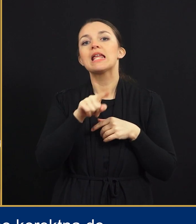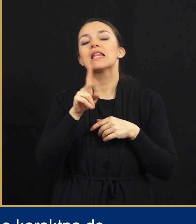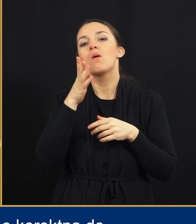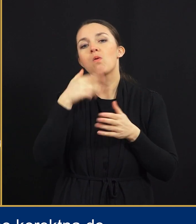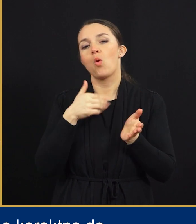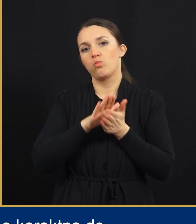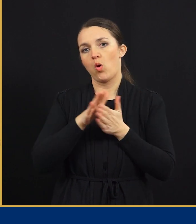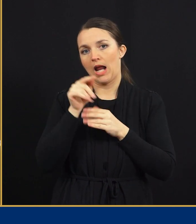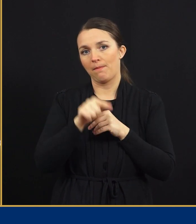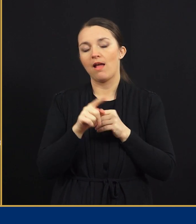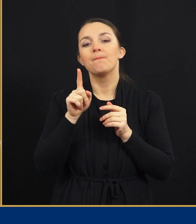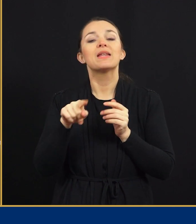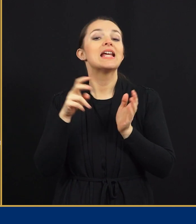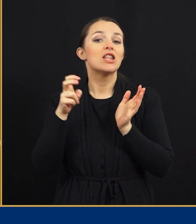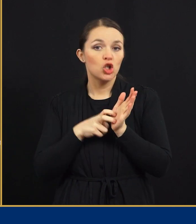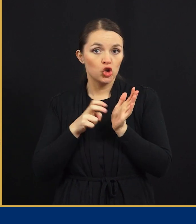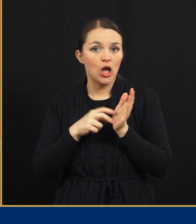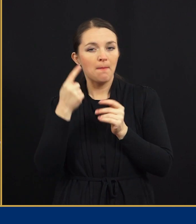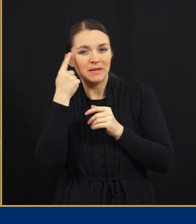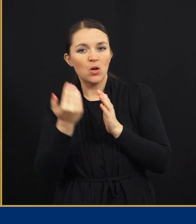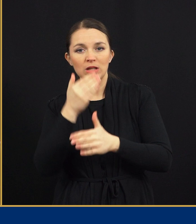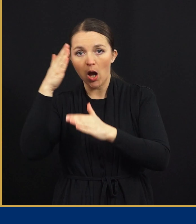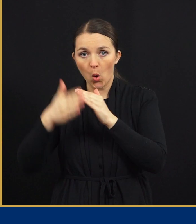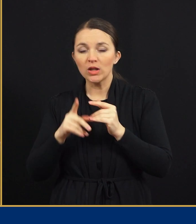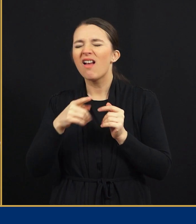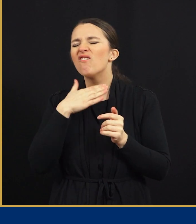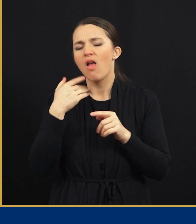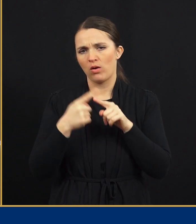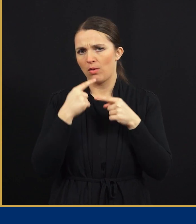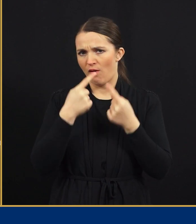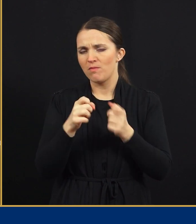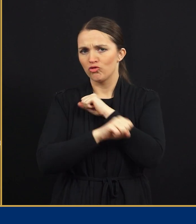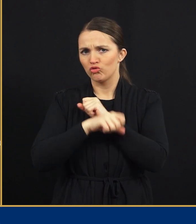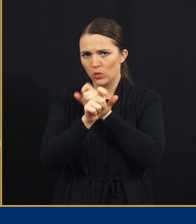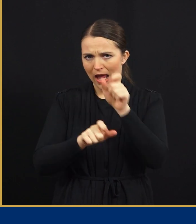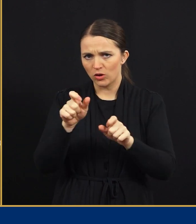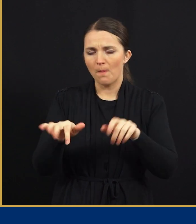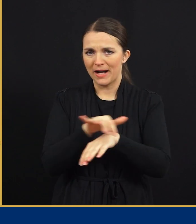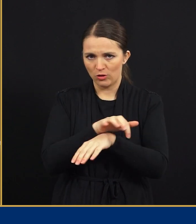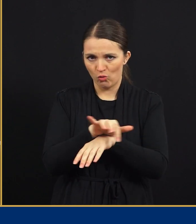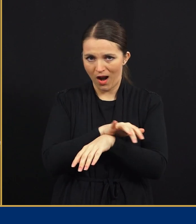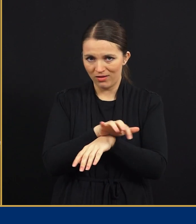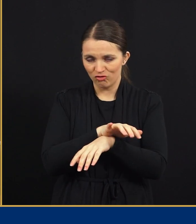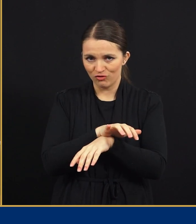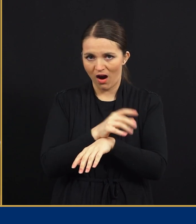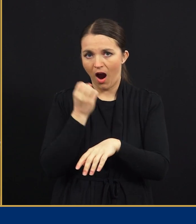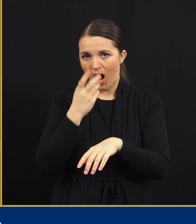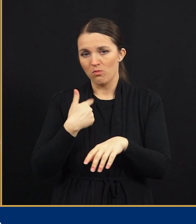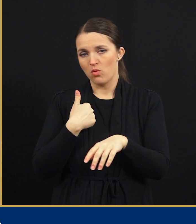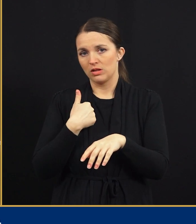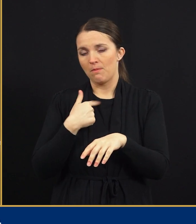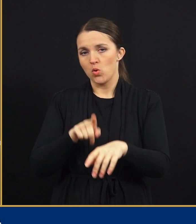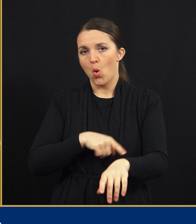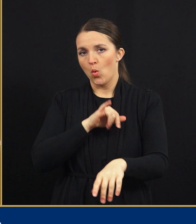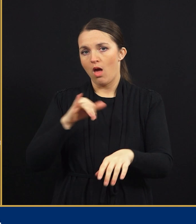bomo uporabljali. In še misel za konec, ki jo velikokrat povem študentom računalništva, kamor